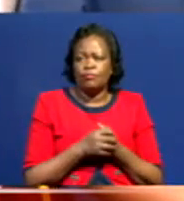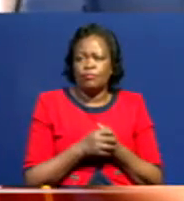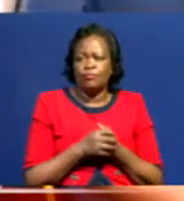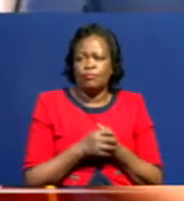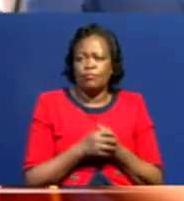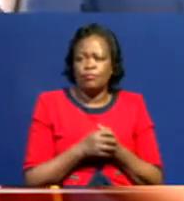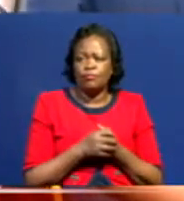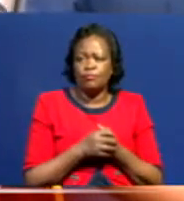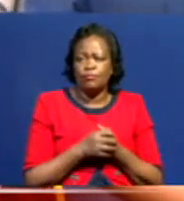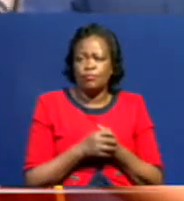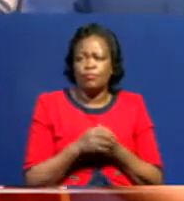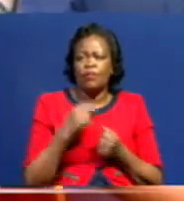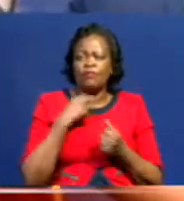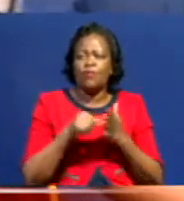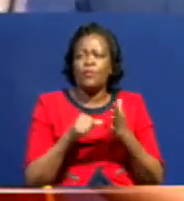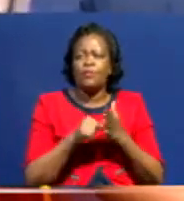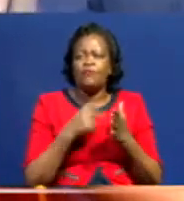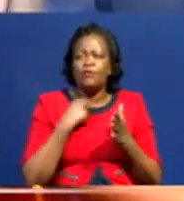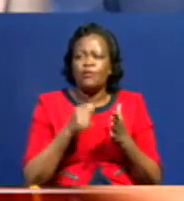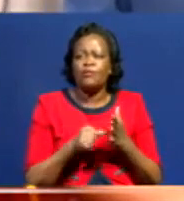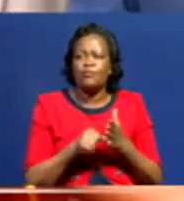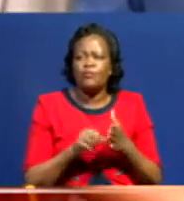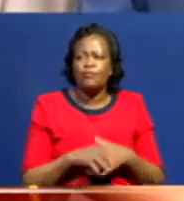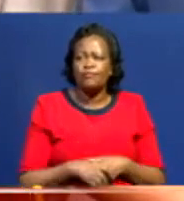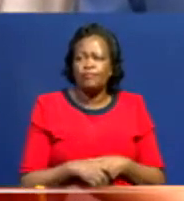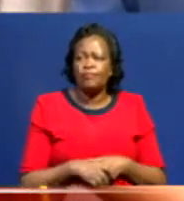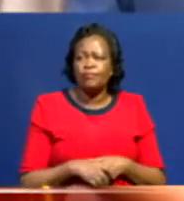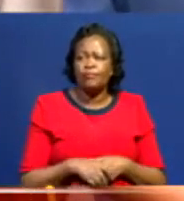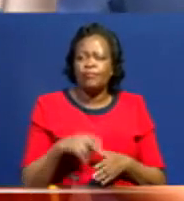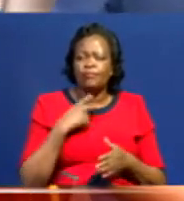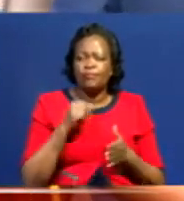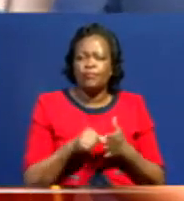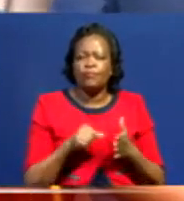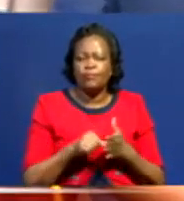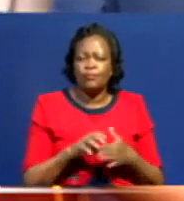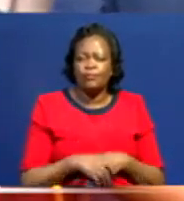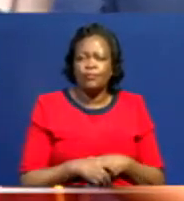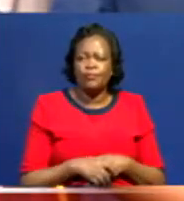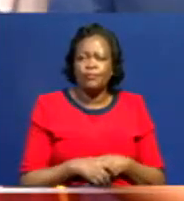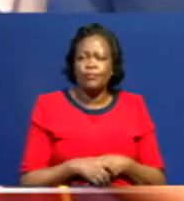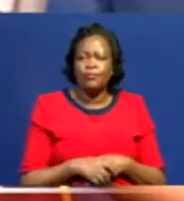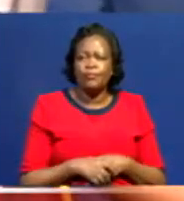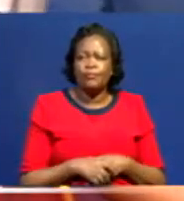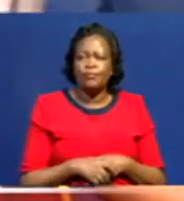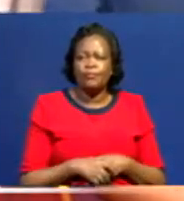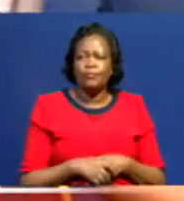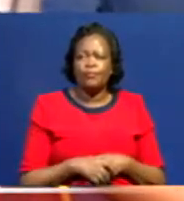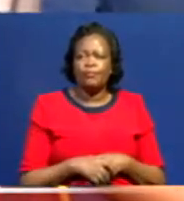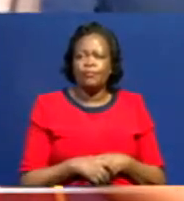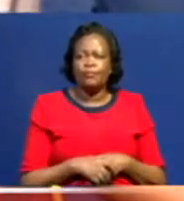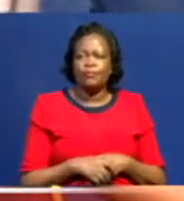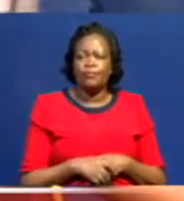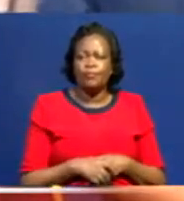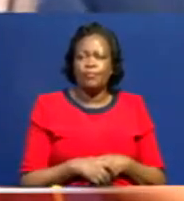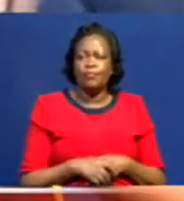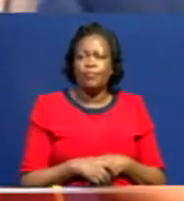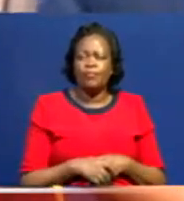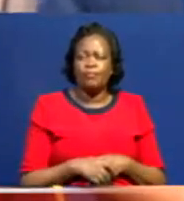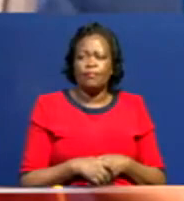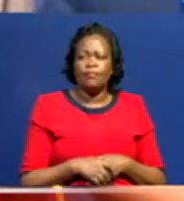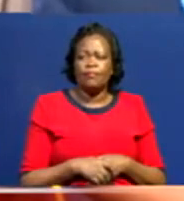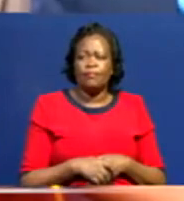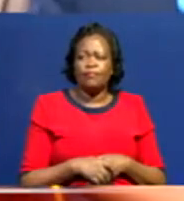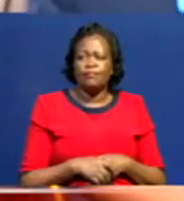kasi in the second government does not require procurement procedures. G2G